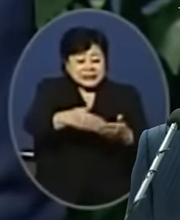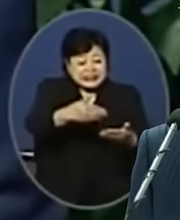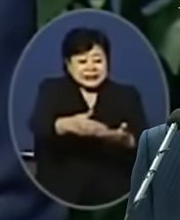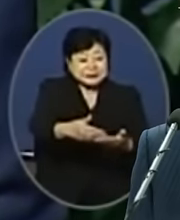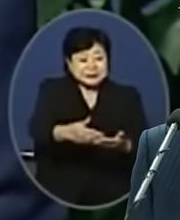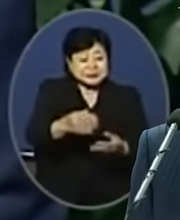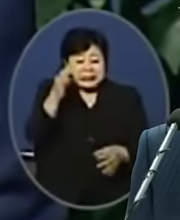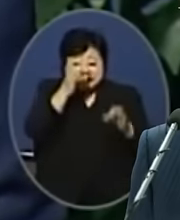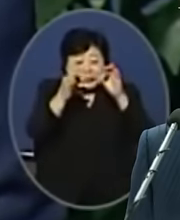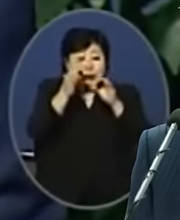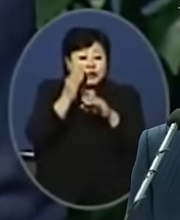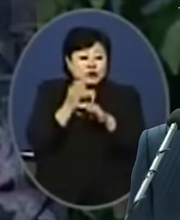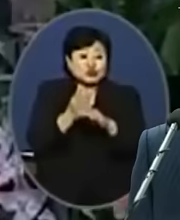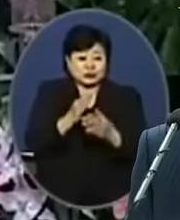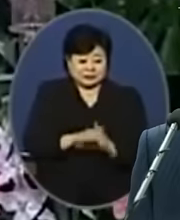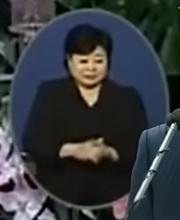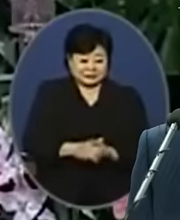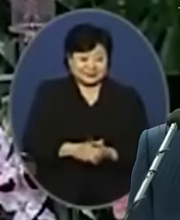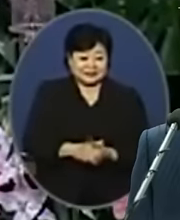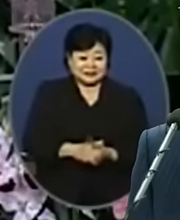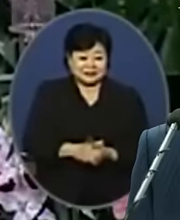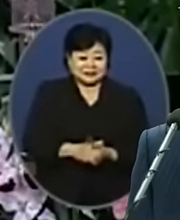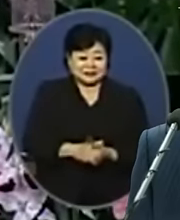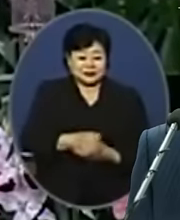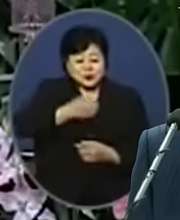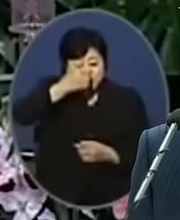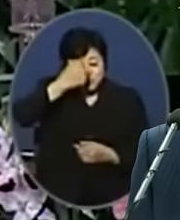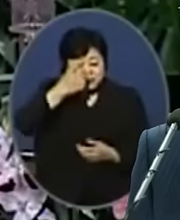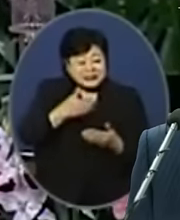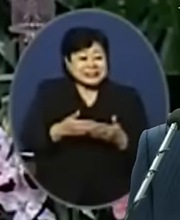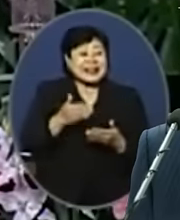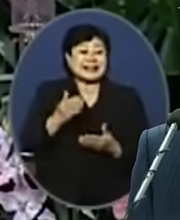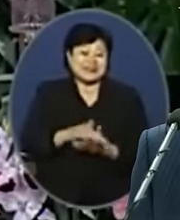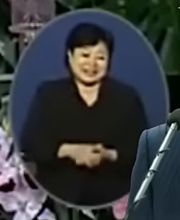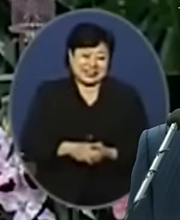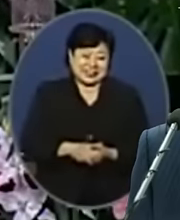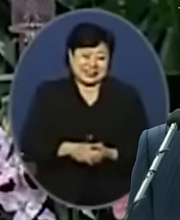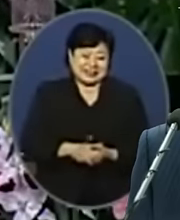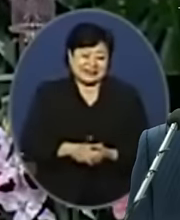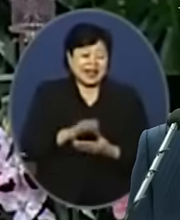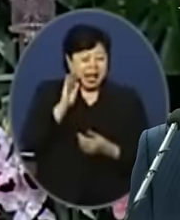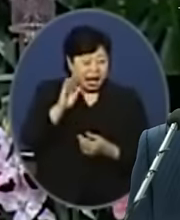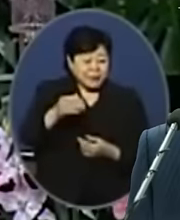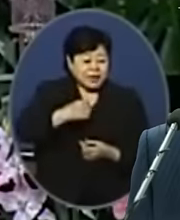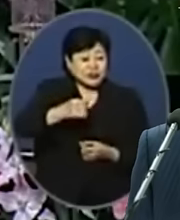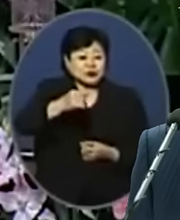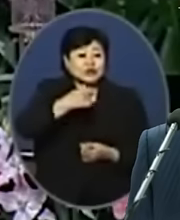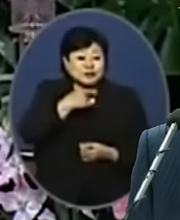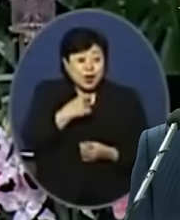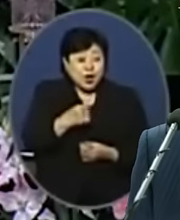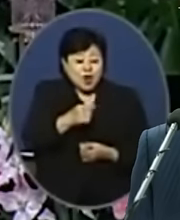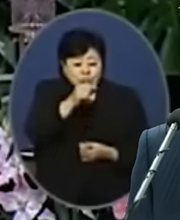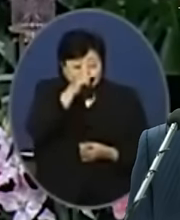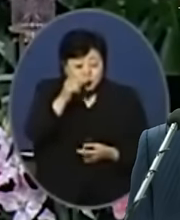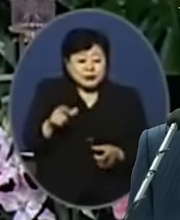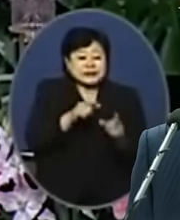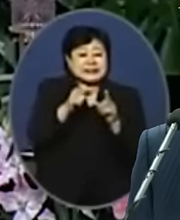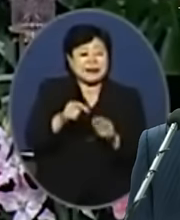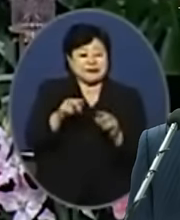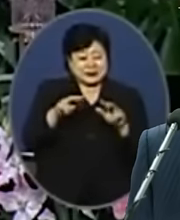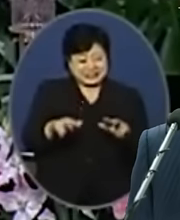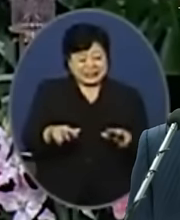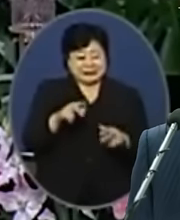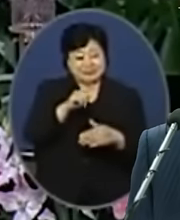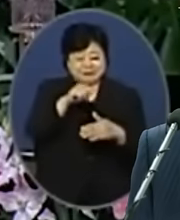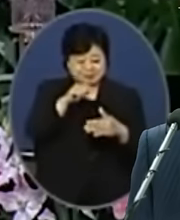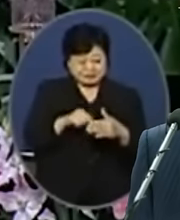그림을 찾고 있는 것입니다. 꿈을 그려야 되는 것입니다. 우리는 장래에 내가 가지고 싶은 좋은 삶을 현재